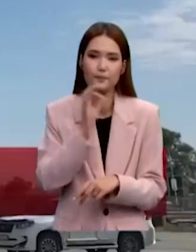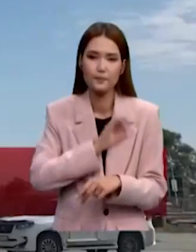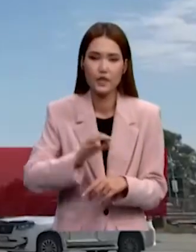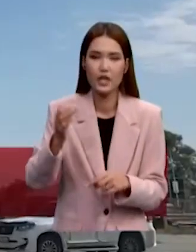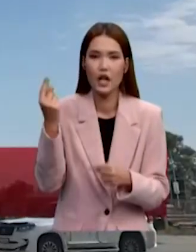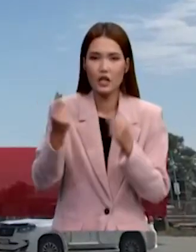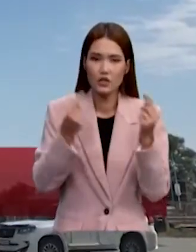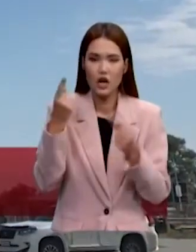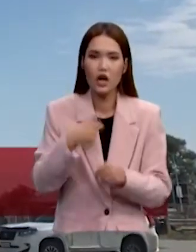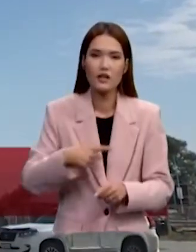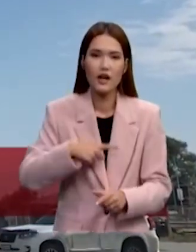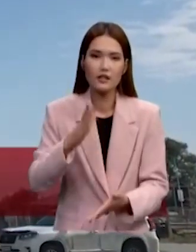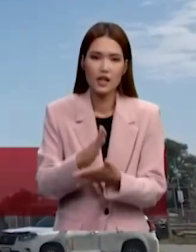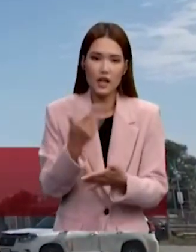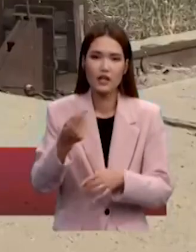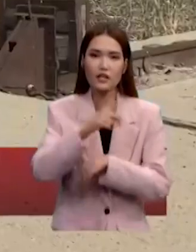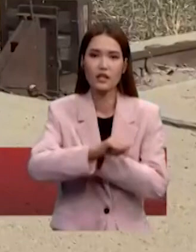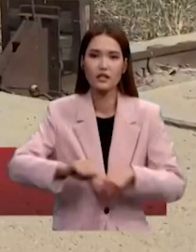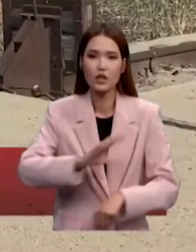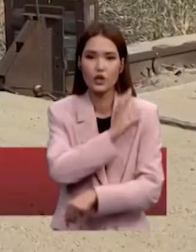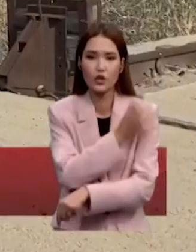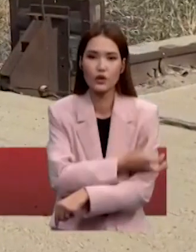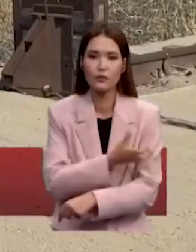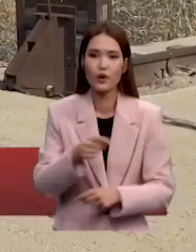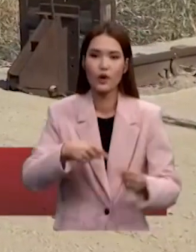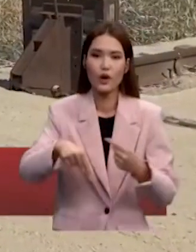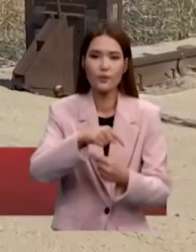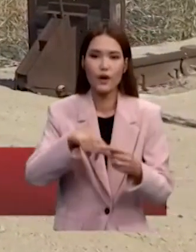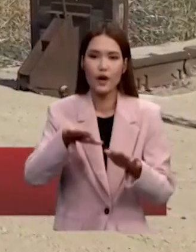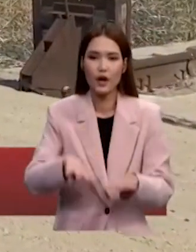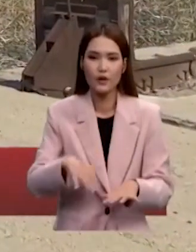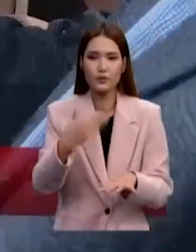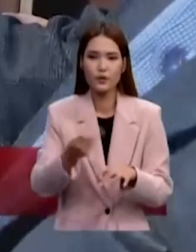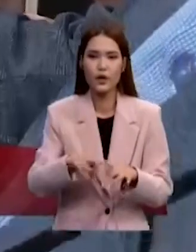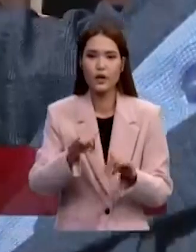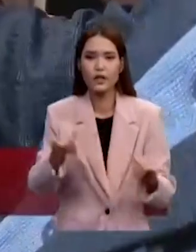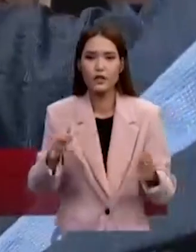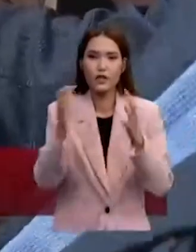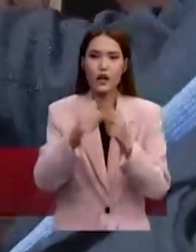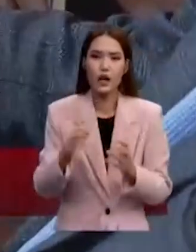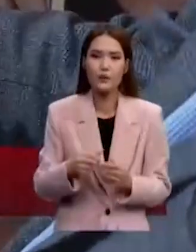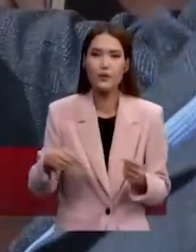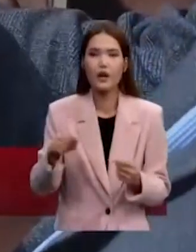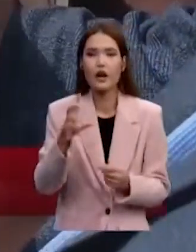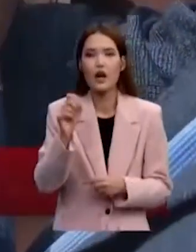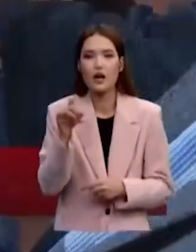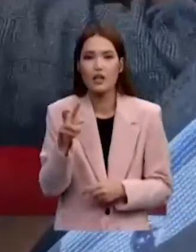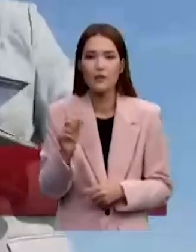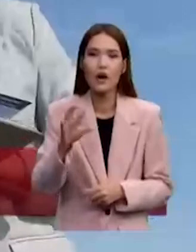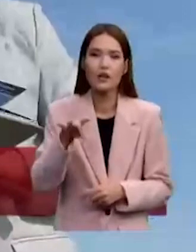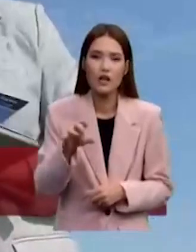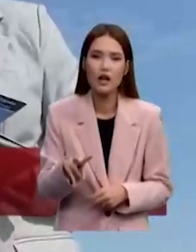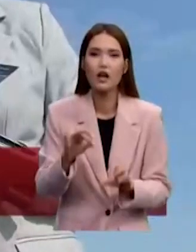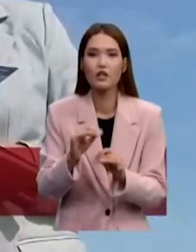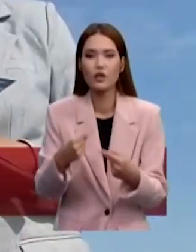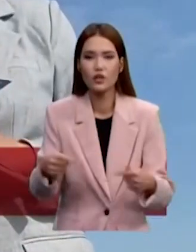логистический хаб, позволяя этой территории мощности предприятия. С Атырауской областью готовы развивать бизнес России, Азербайджан и Иран. Вот только